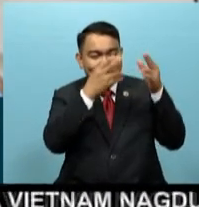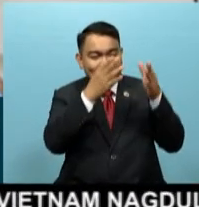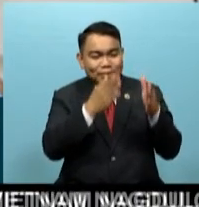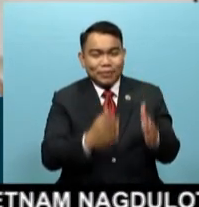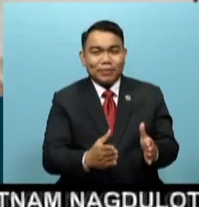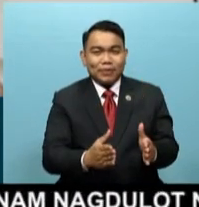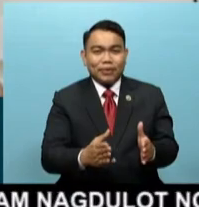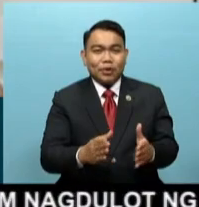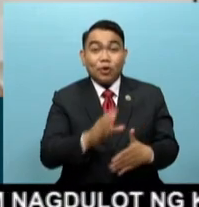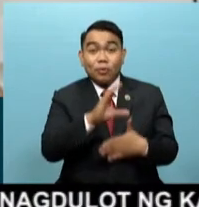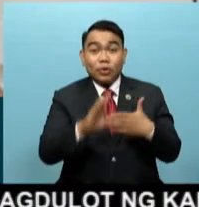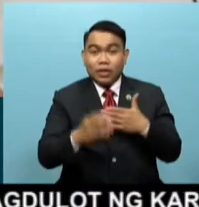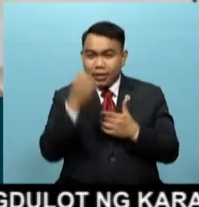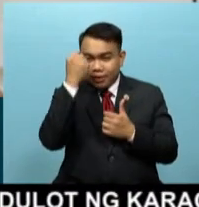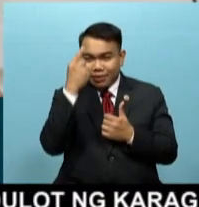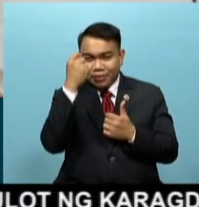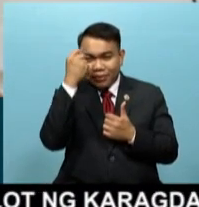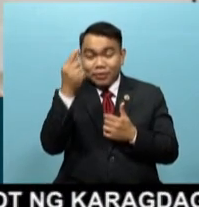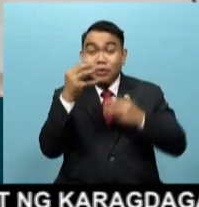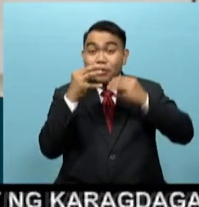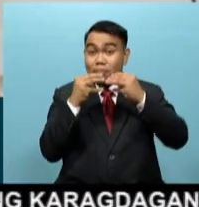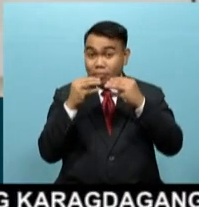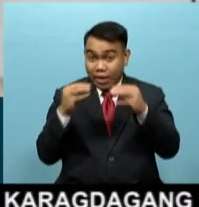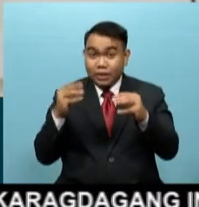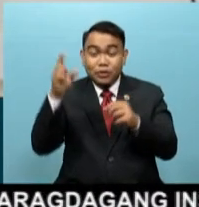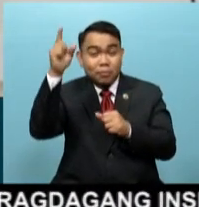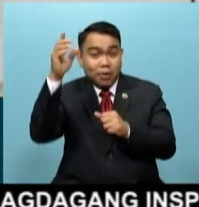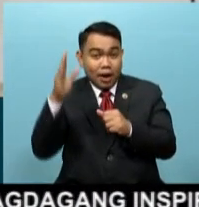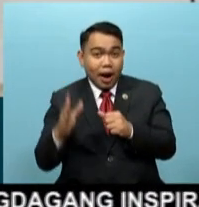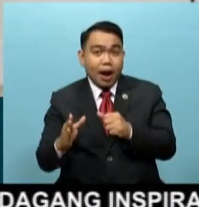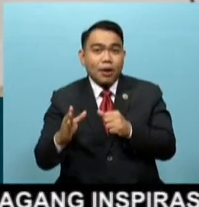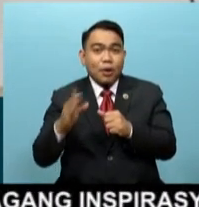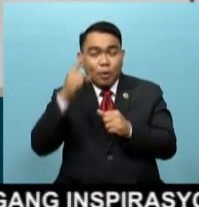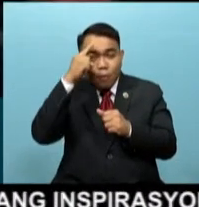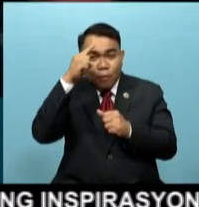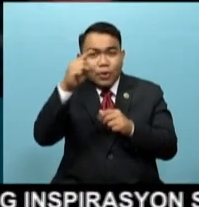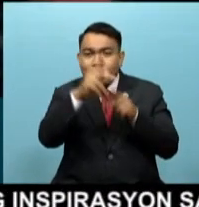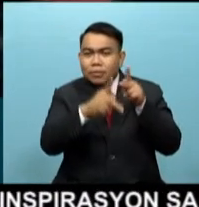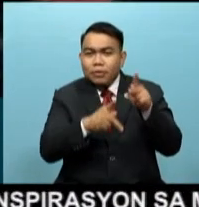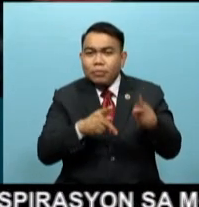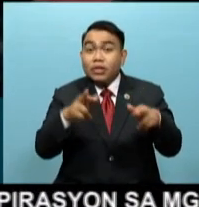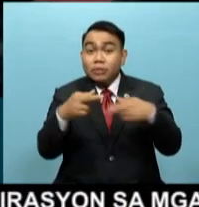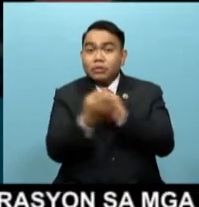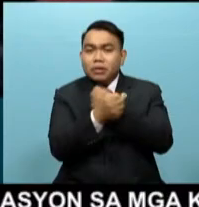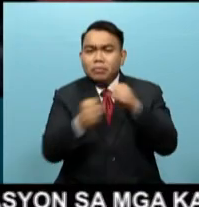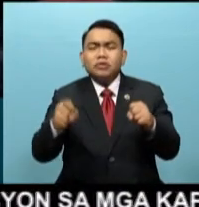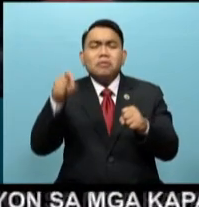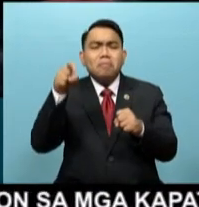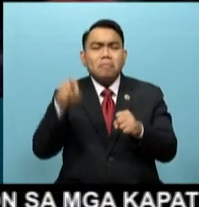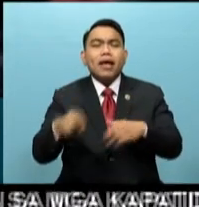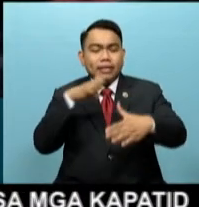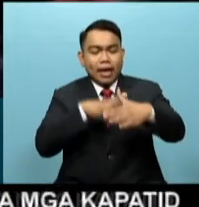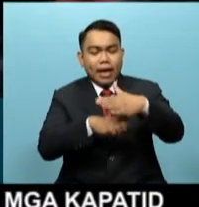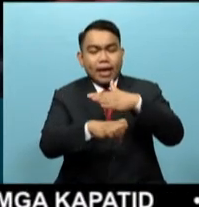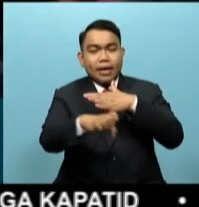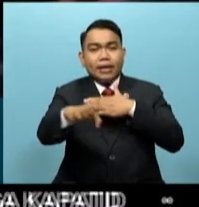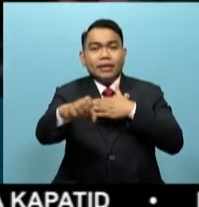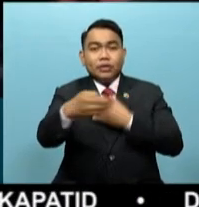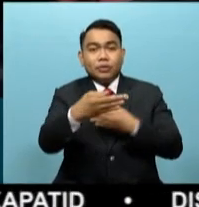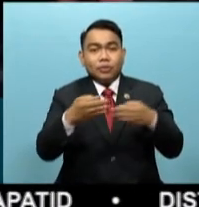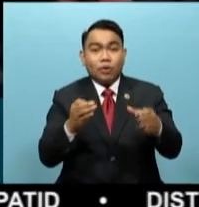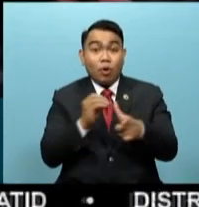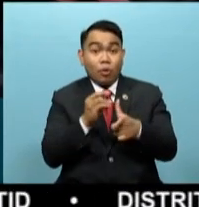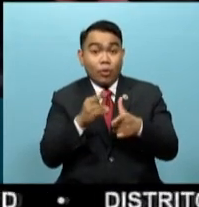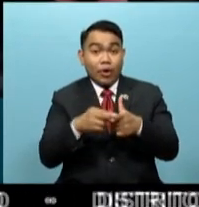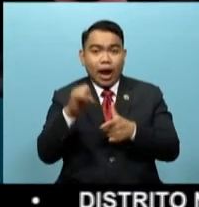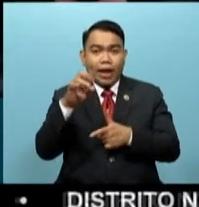nilang naunawaan ang bawat mensahe ng Diyos na para maligtas ang tao ay kailangang pumasok sa kawan o sa iglesia